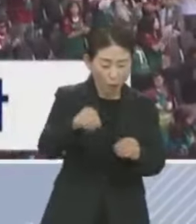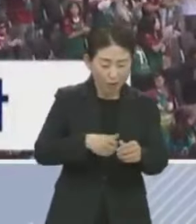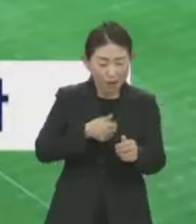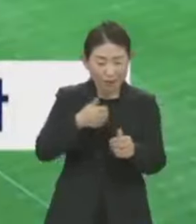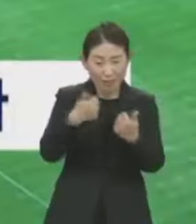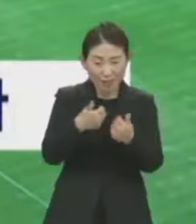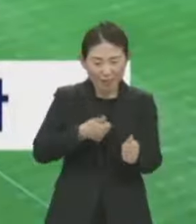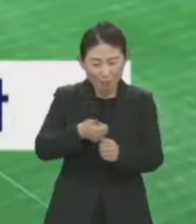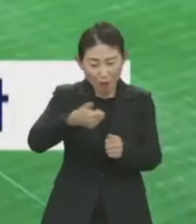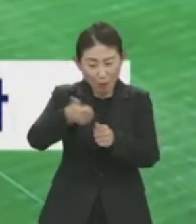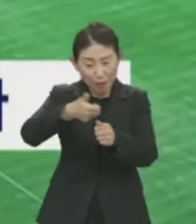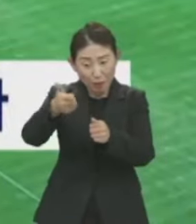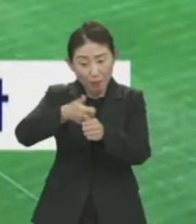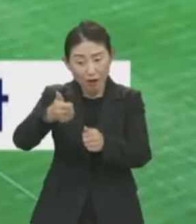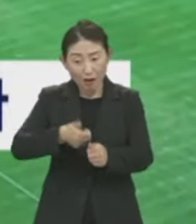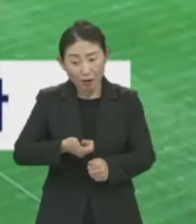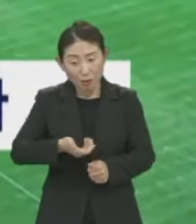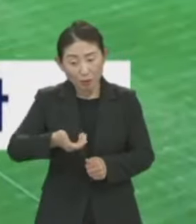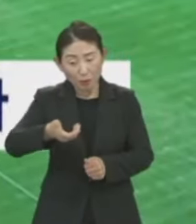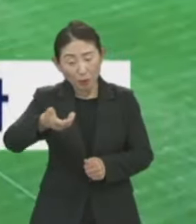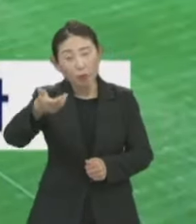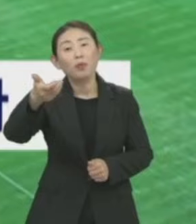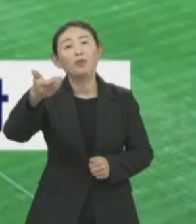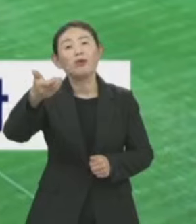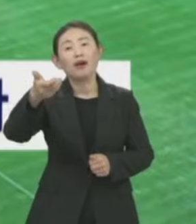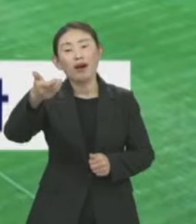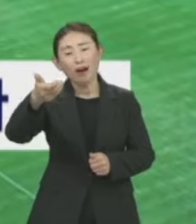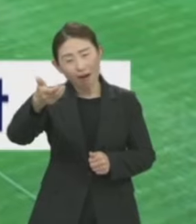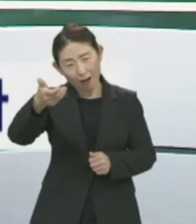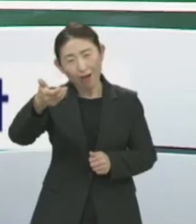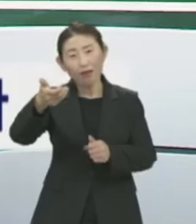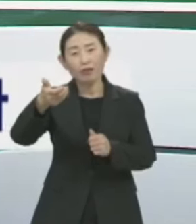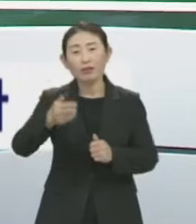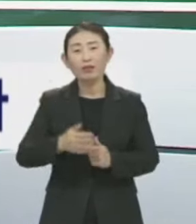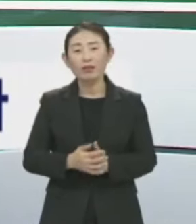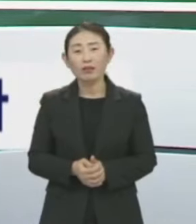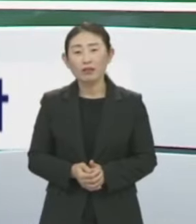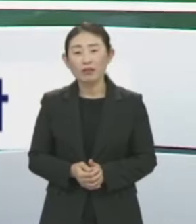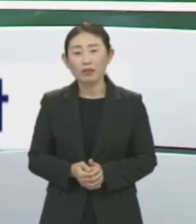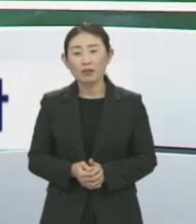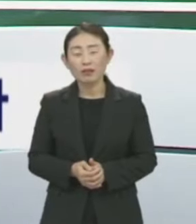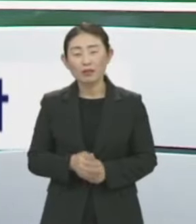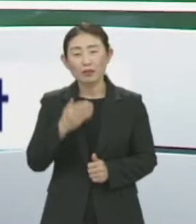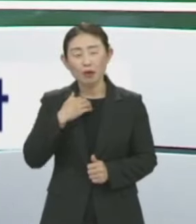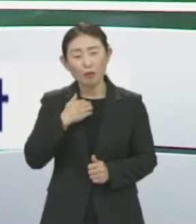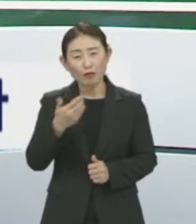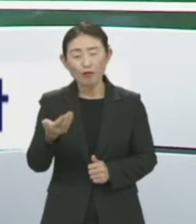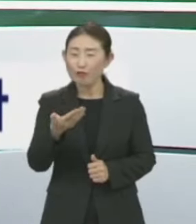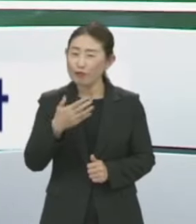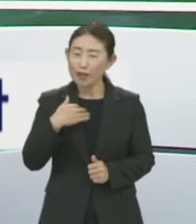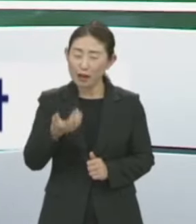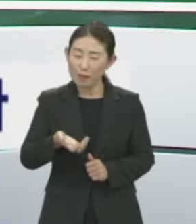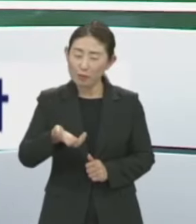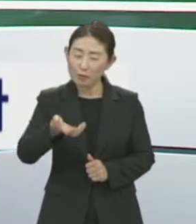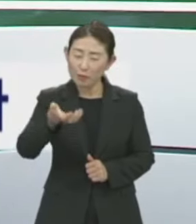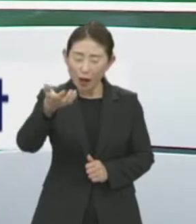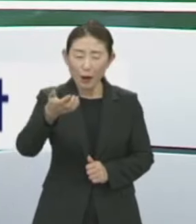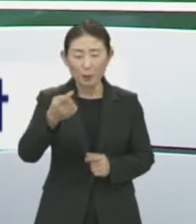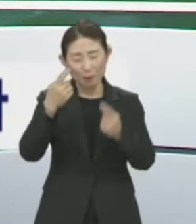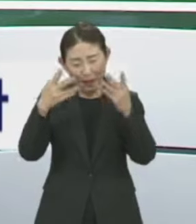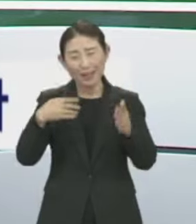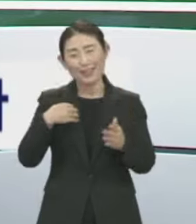조금 이렇게지지 않았던 경기를 했던 것들이 그때는 좀 우리가 강등권을 벗어날 수 있다라는 확신을 좀 가지고